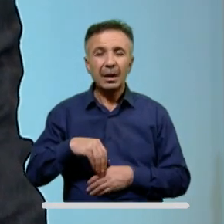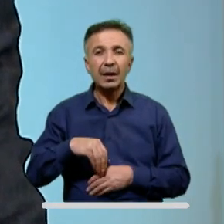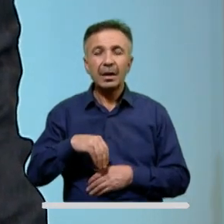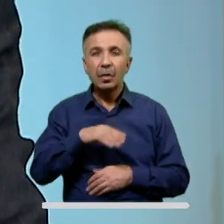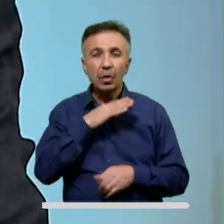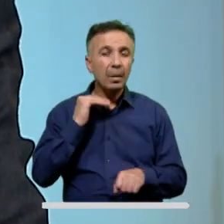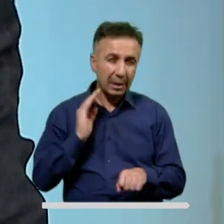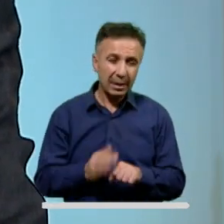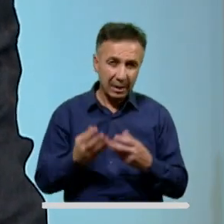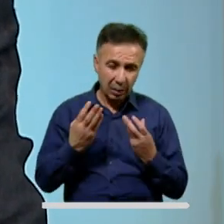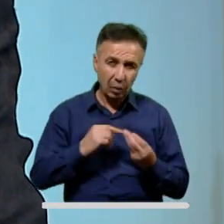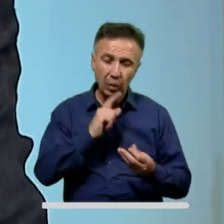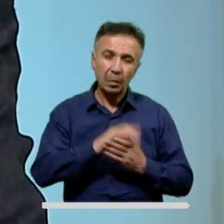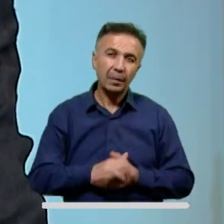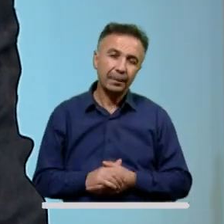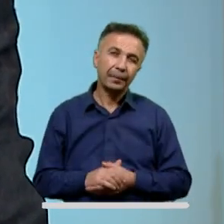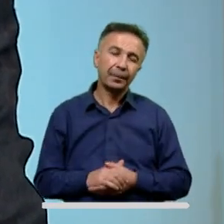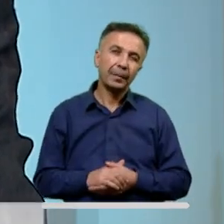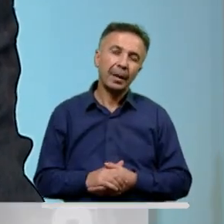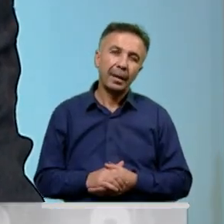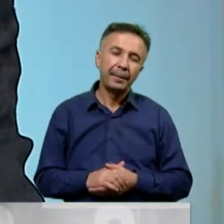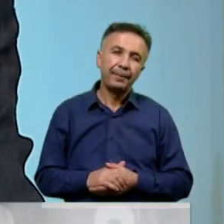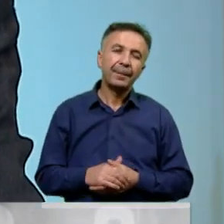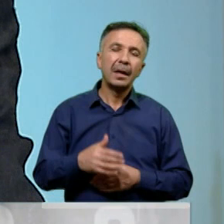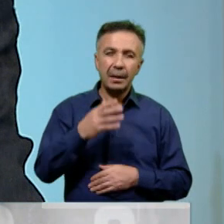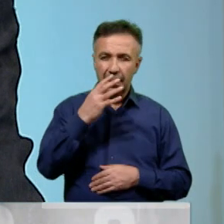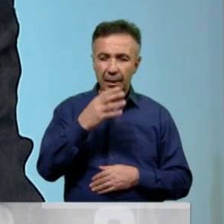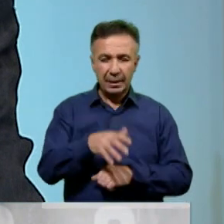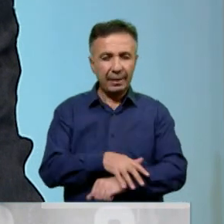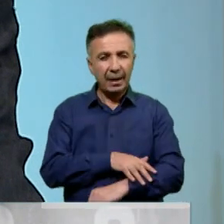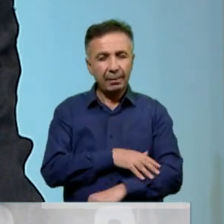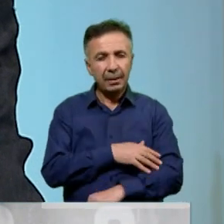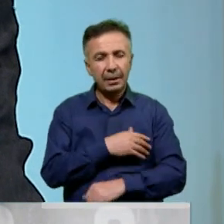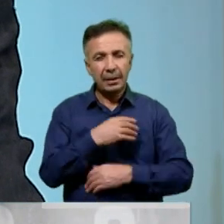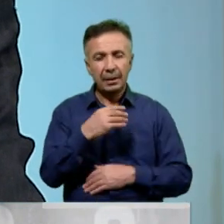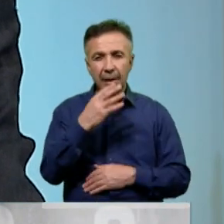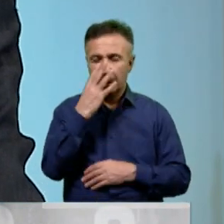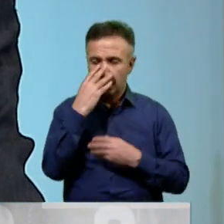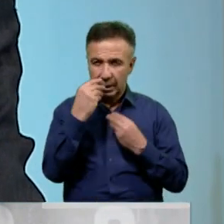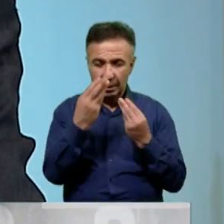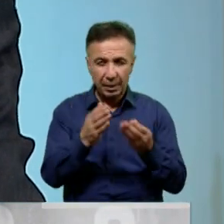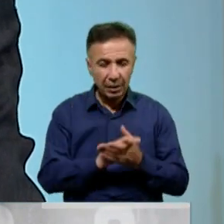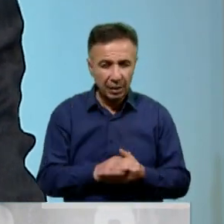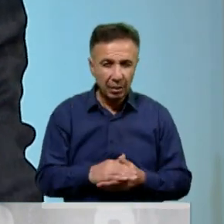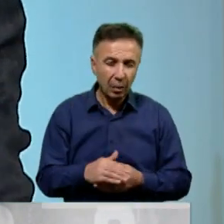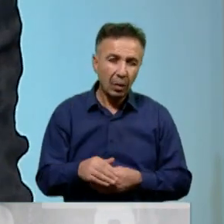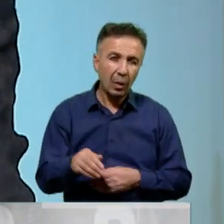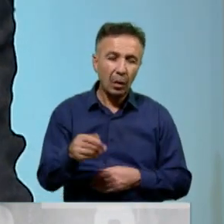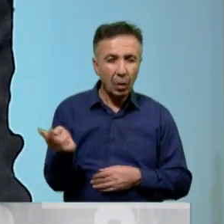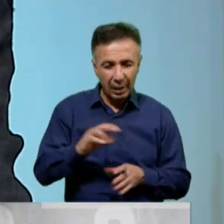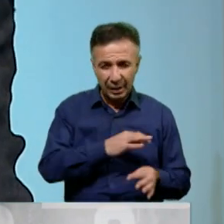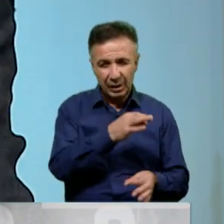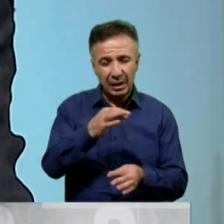siz onlar adına, sevabını onlara bağışlamak üzere onlar adına kurban yani kesebilirsiniz.